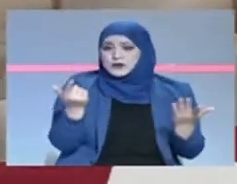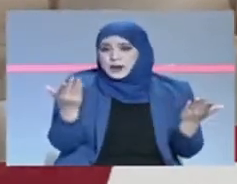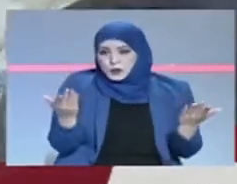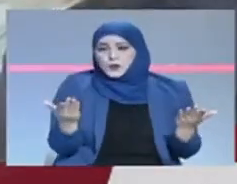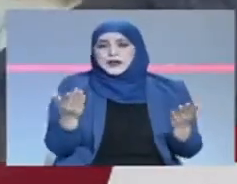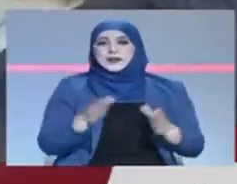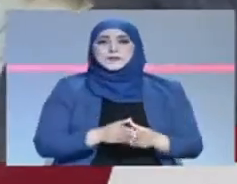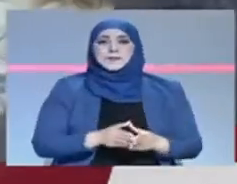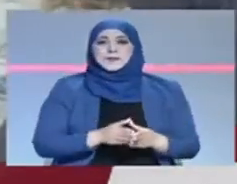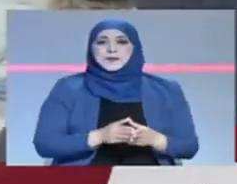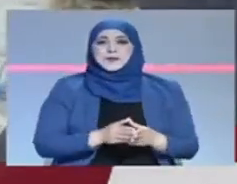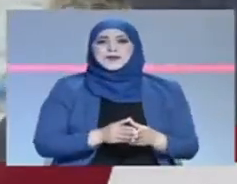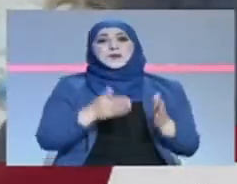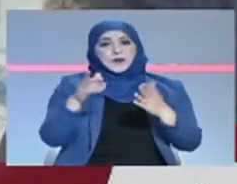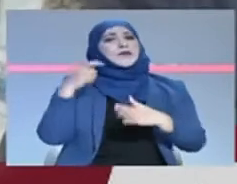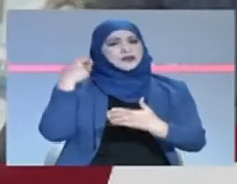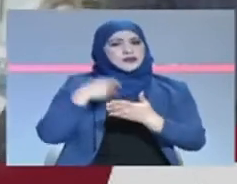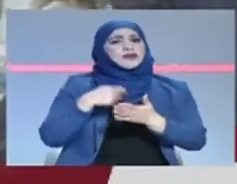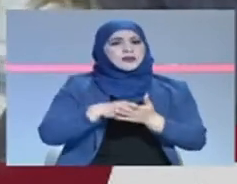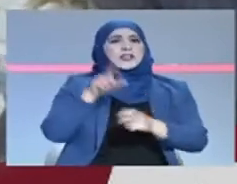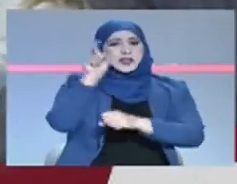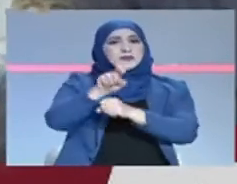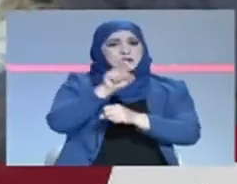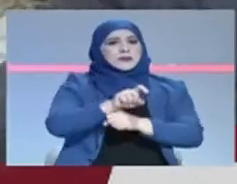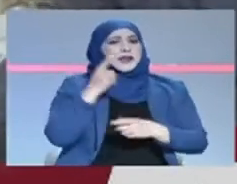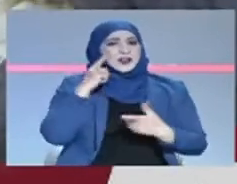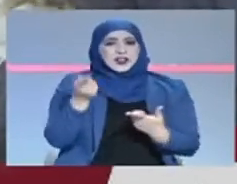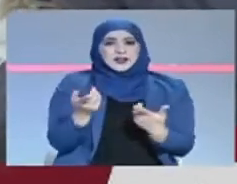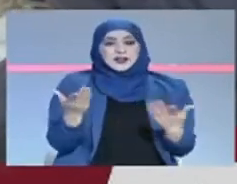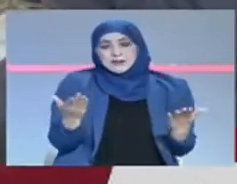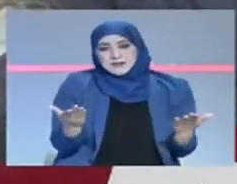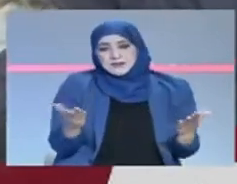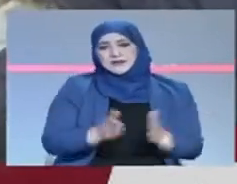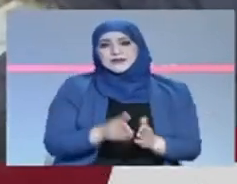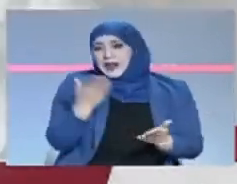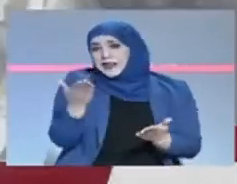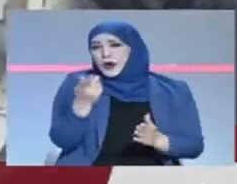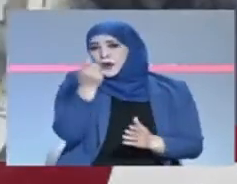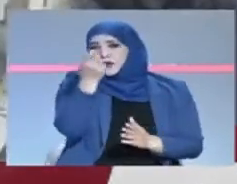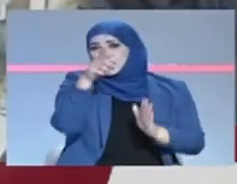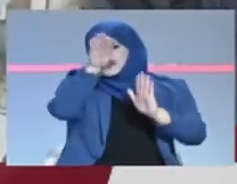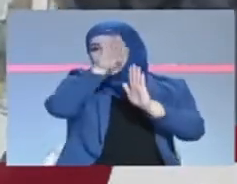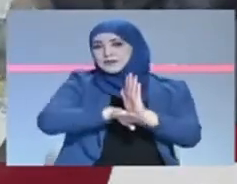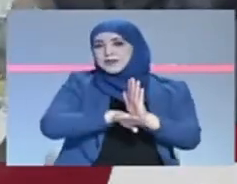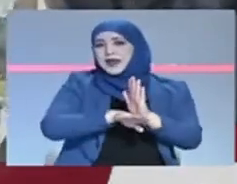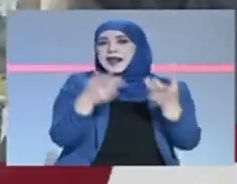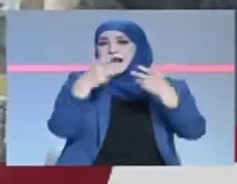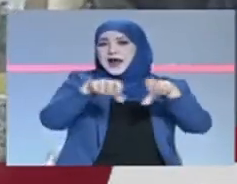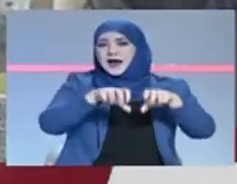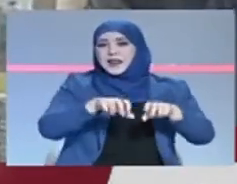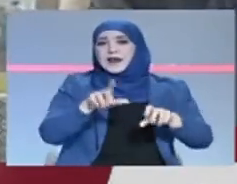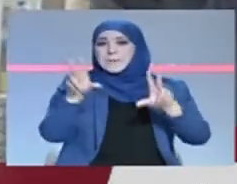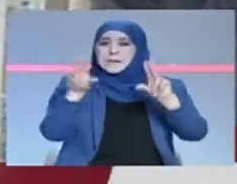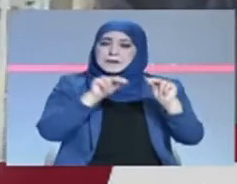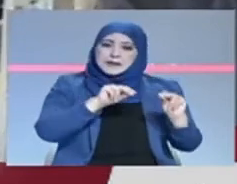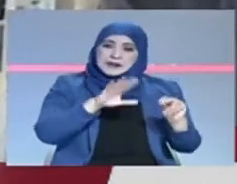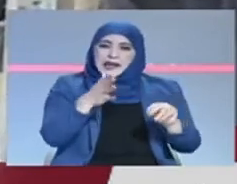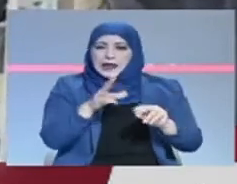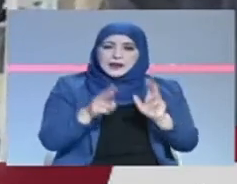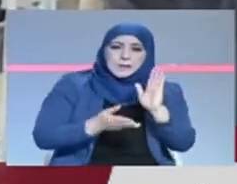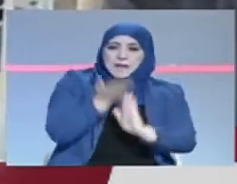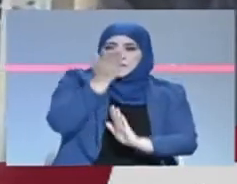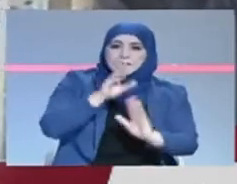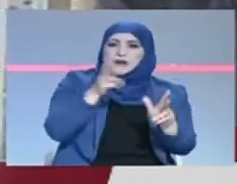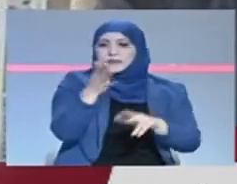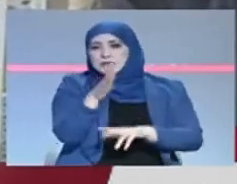والمزارع. أي نشر الدجاج بتباش قد هذاك هو أقل حاجة نظم هنا ساعتي ترخف ساعتي